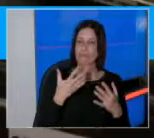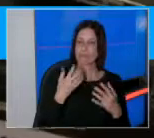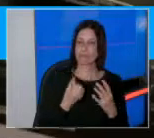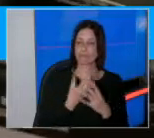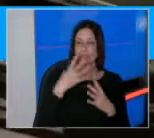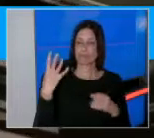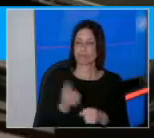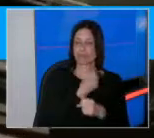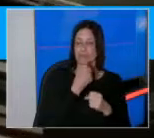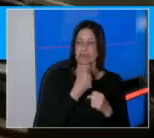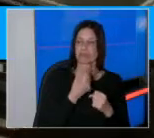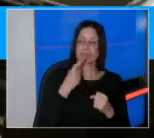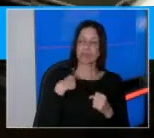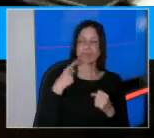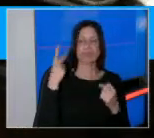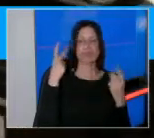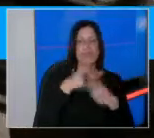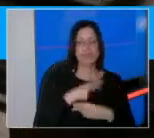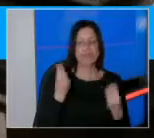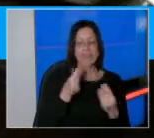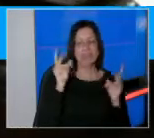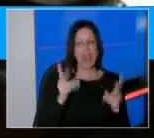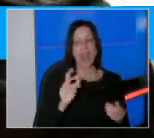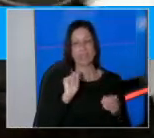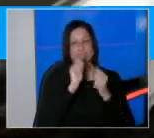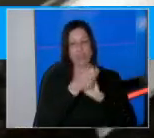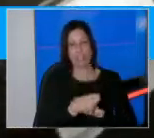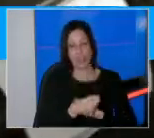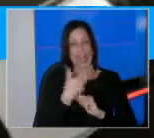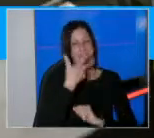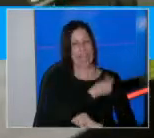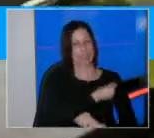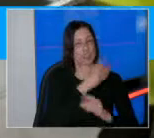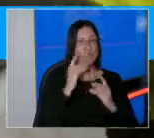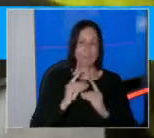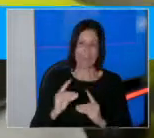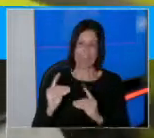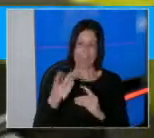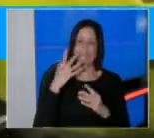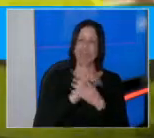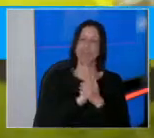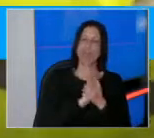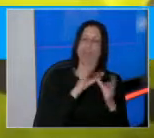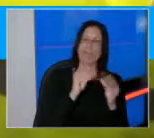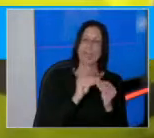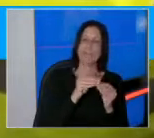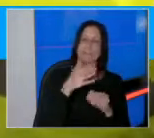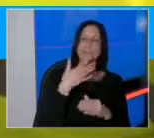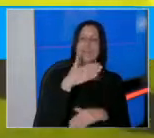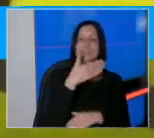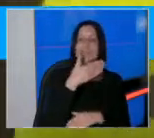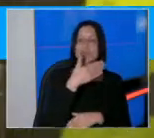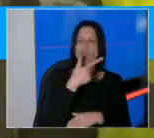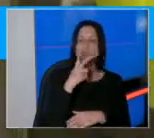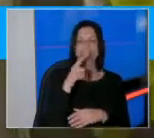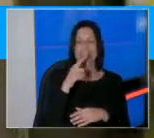אנחנו מאמינים שהדברים יכולים להשתנות, אז החיסונים שבדרך, והשלום עם המדינות המפרץ שלפני רגע הדלקת